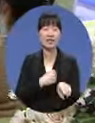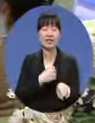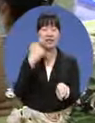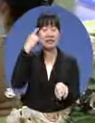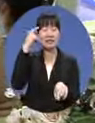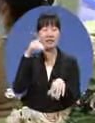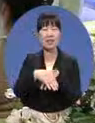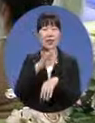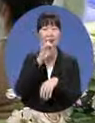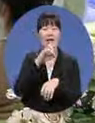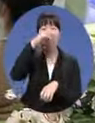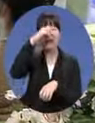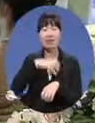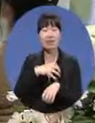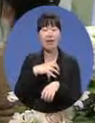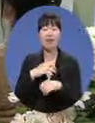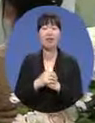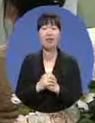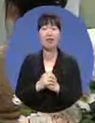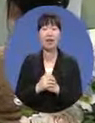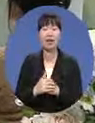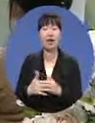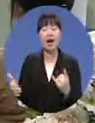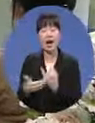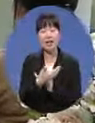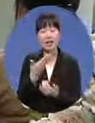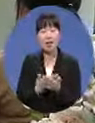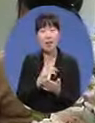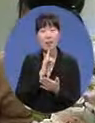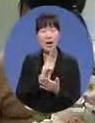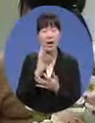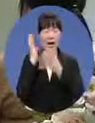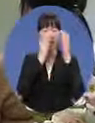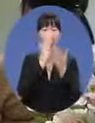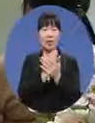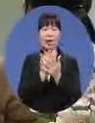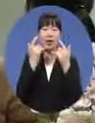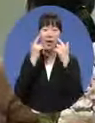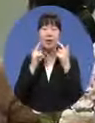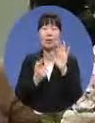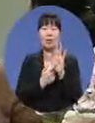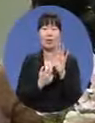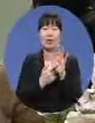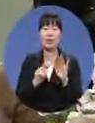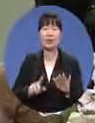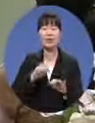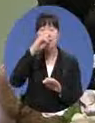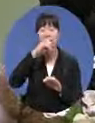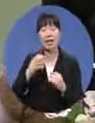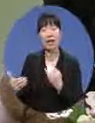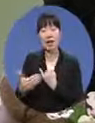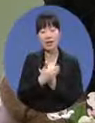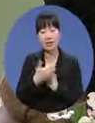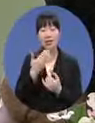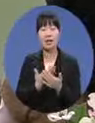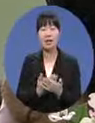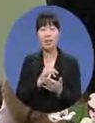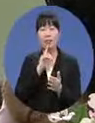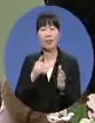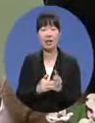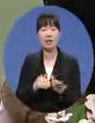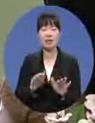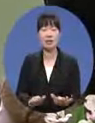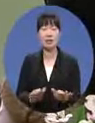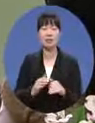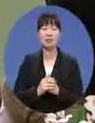안 되고 그냥 안아줘 포옹하는 거에 대해서 헷갈리지 않게 명확히 표현하면서 우리가 안아달라 얘기를 하세요. 이거는